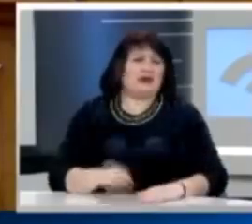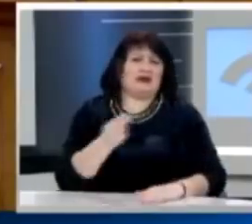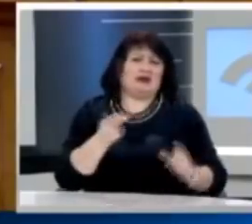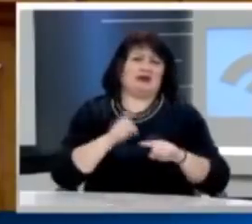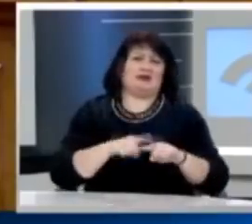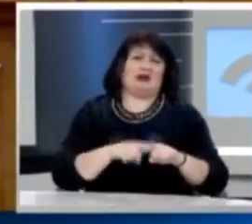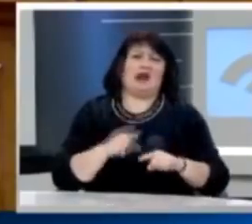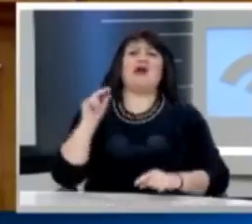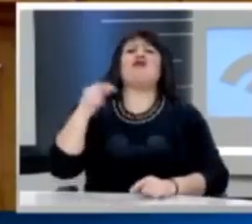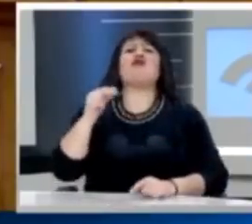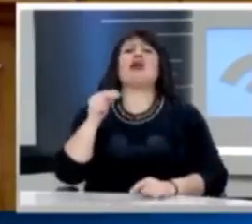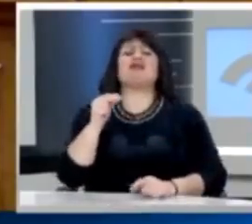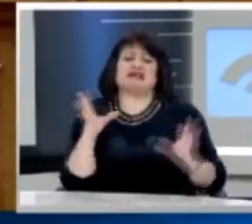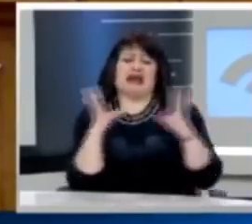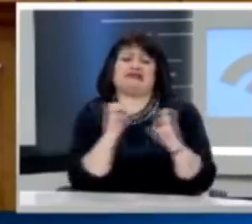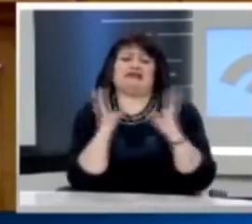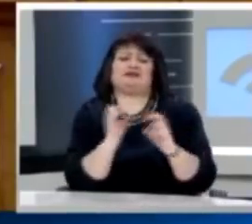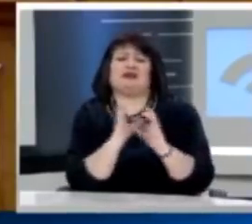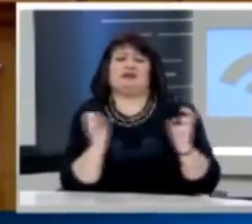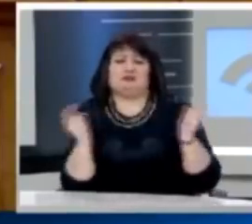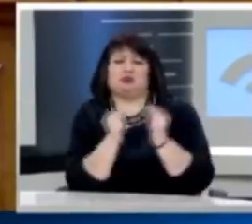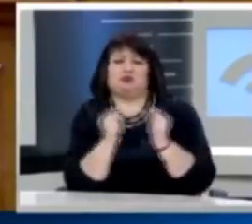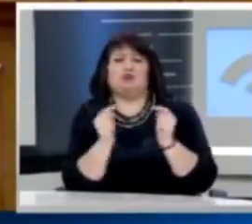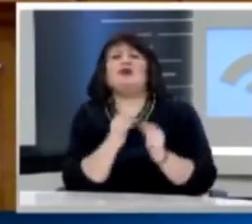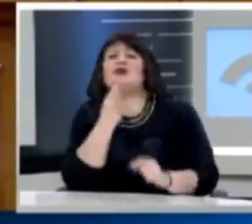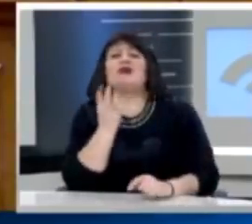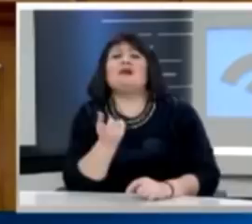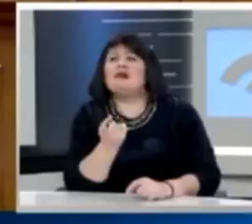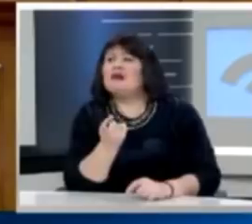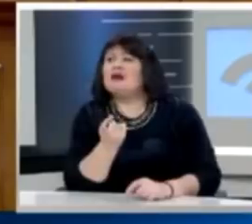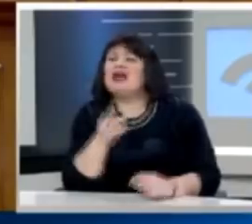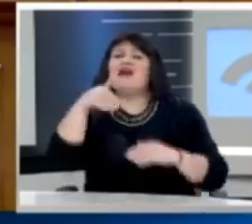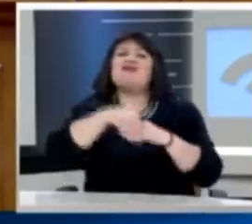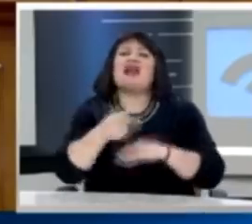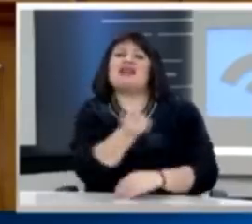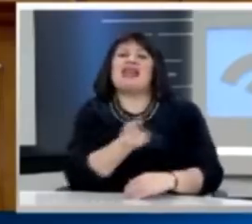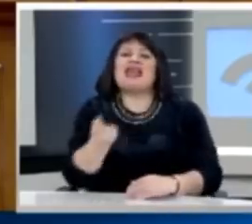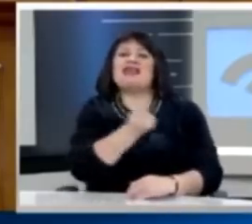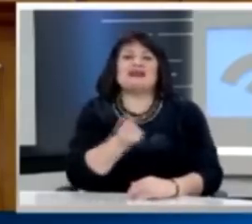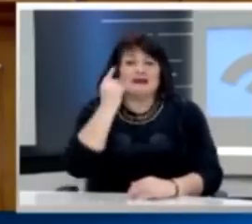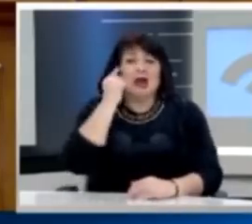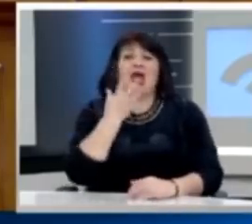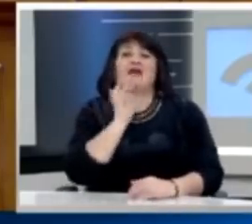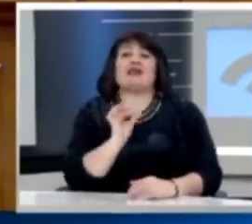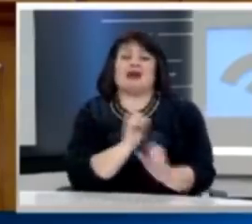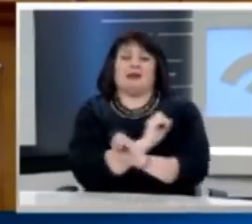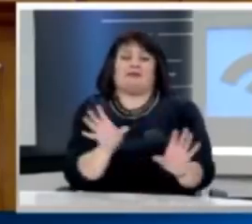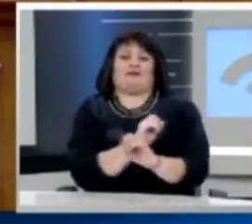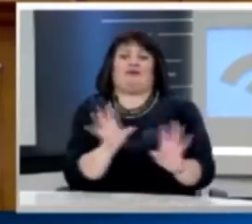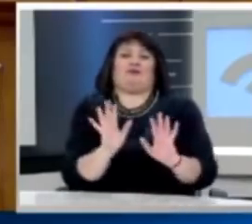τους που δεν χάνουν ευκαιρία να αρπαχτούν για να έχουν να παίζουν τα βραδινά δελτία ειδήσεων με κάθε